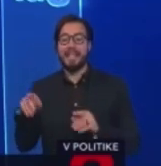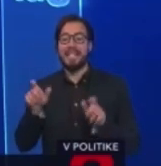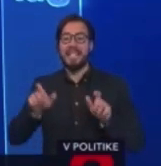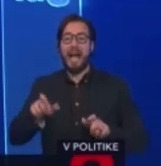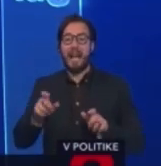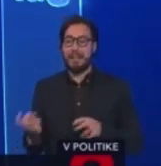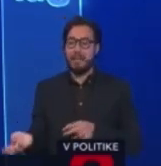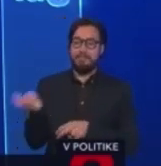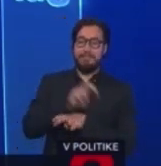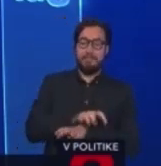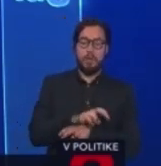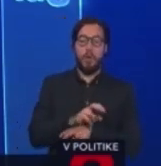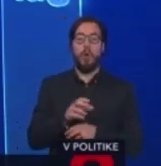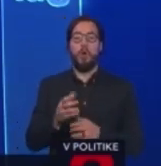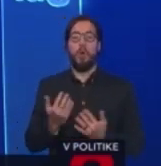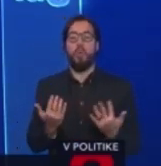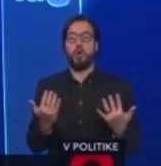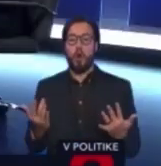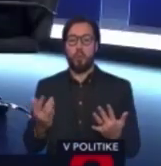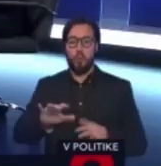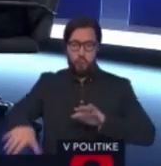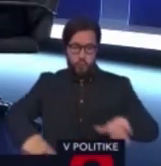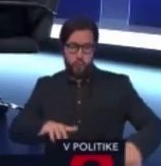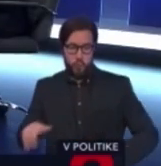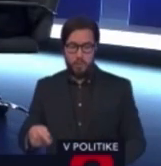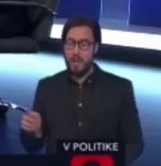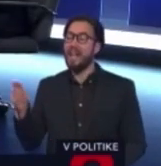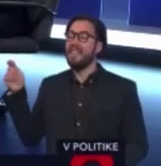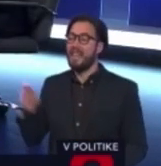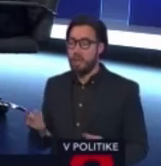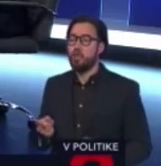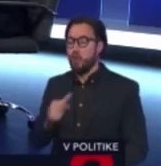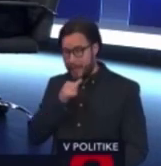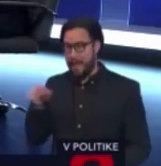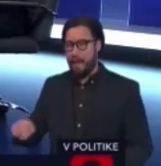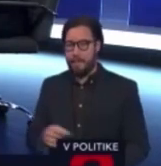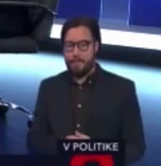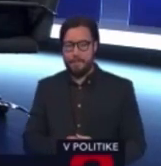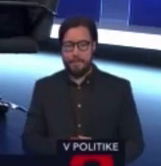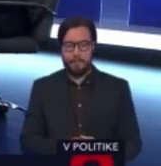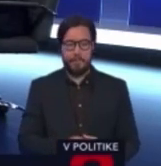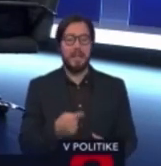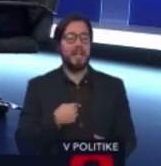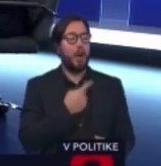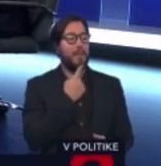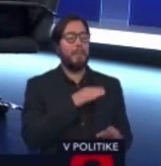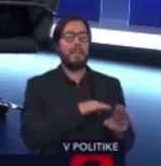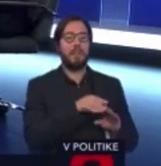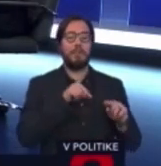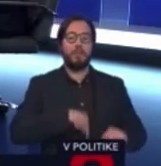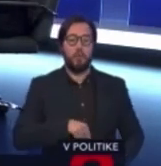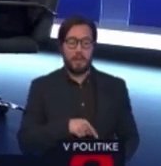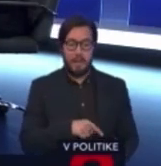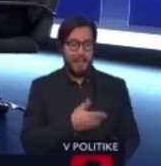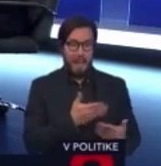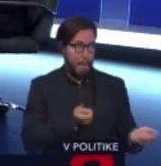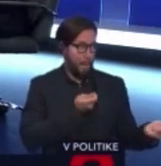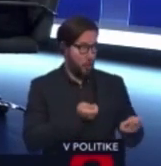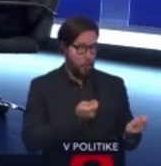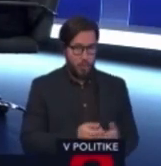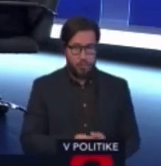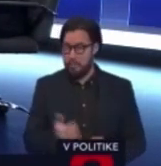záhrad rabujú im úrodu PR Čiže už trestná činnosť No tak vidíte že čiže nemá to pod kontrolou No nemá